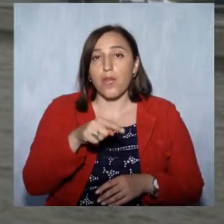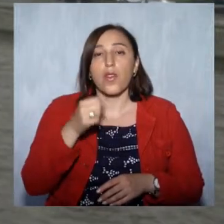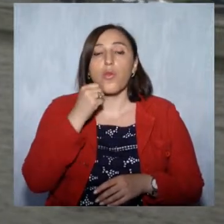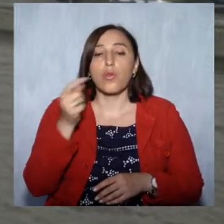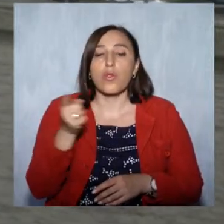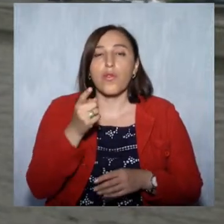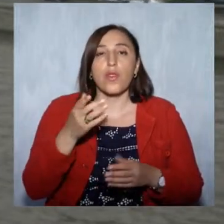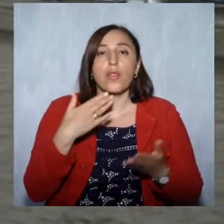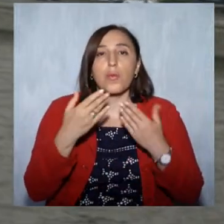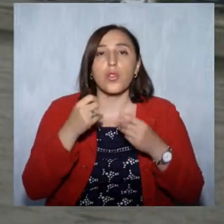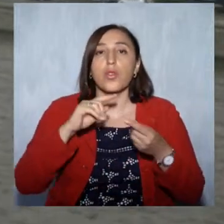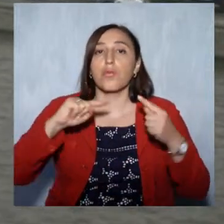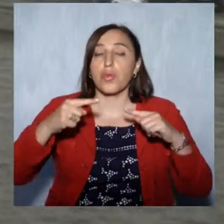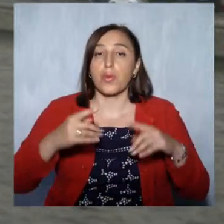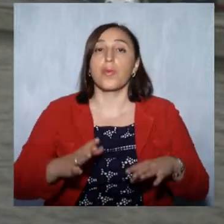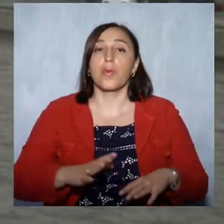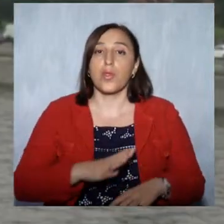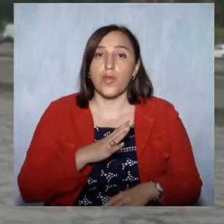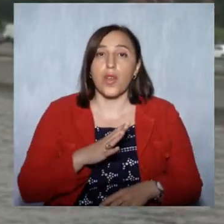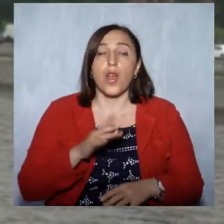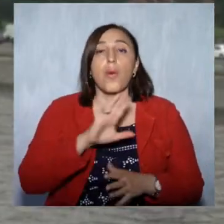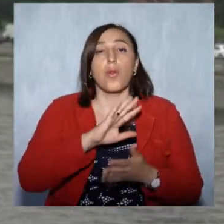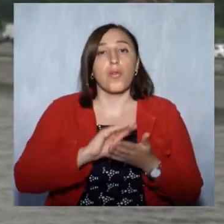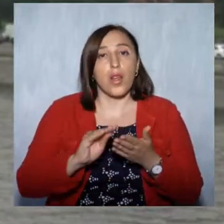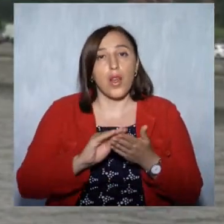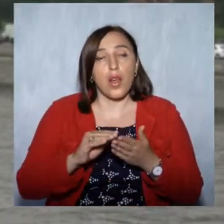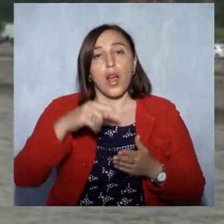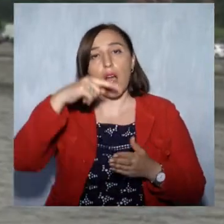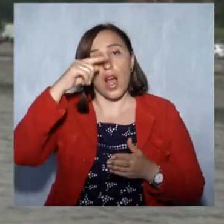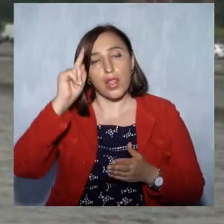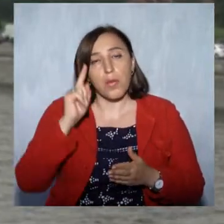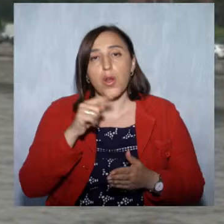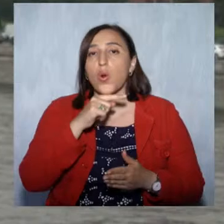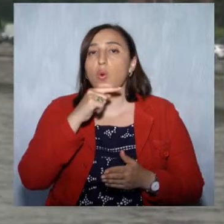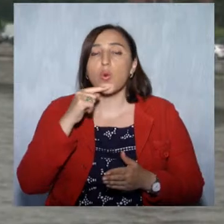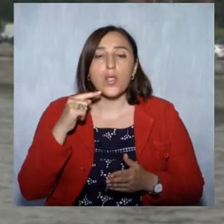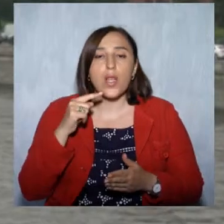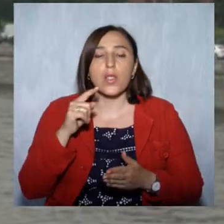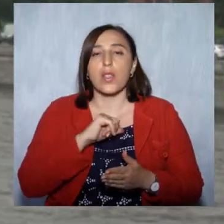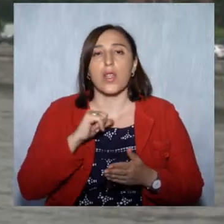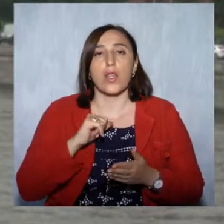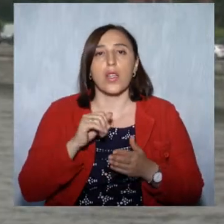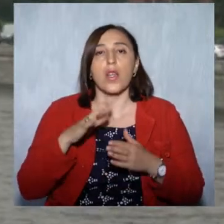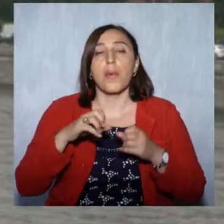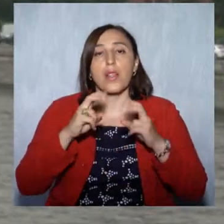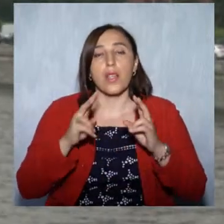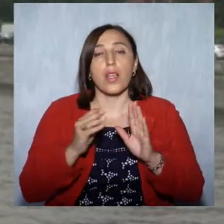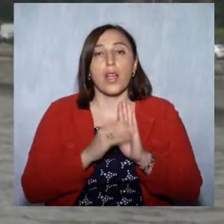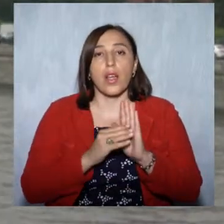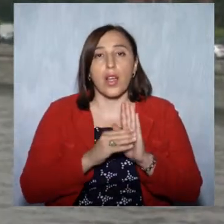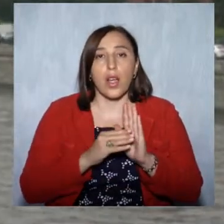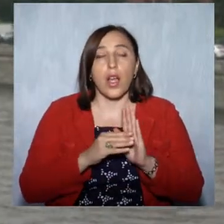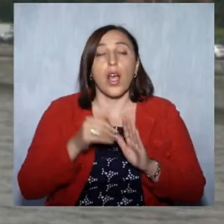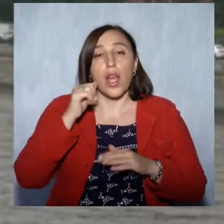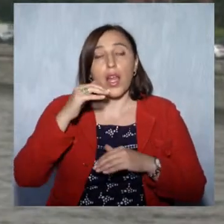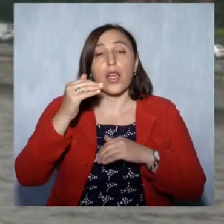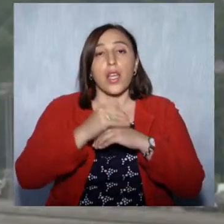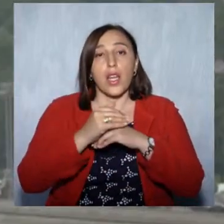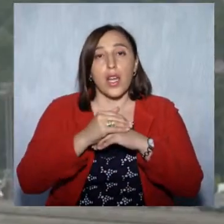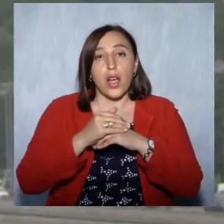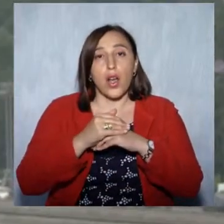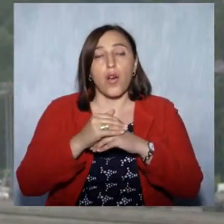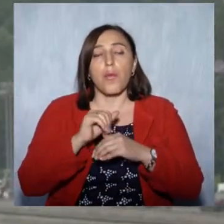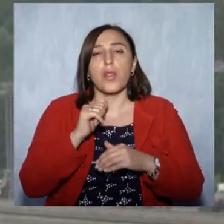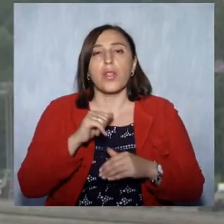գնալով խորանում են, և այս մասին գրում են թե ադրբեջանցի և թե ռուսաստանցի վերլուծաբանները։ Կոմերսանտը մասնավորապես 3-3-ոյան